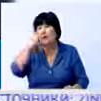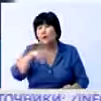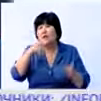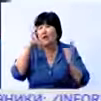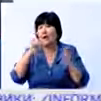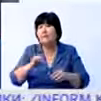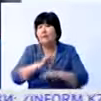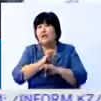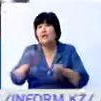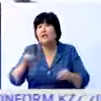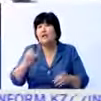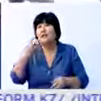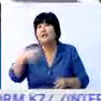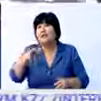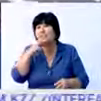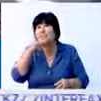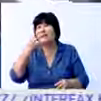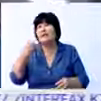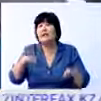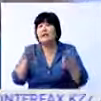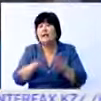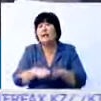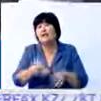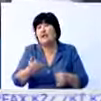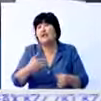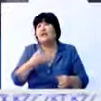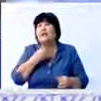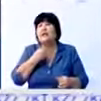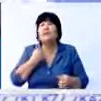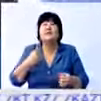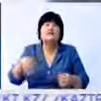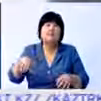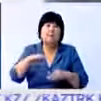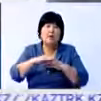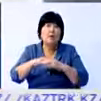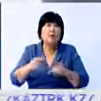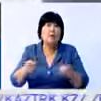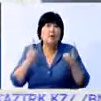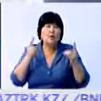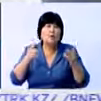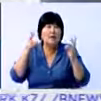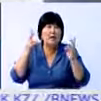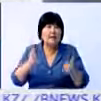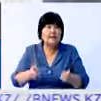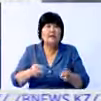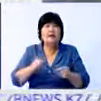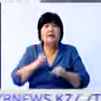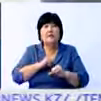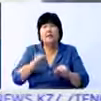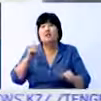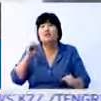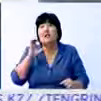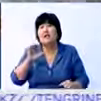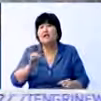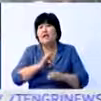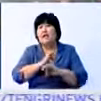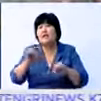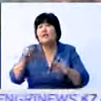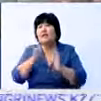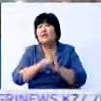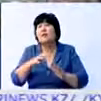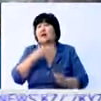на ЧАЭС и 30 лет с момента закрытия Семипалатинского ядерного полигона. Крупнейшая техногенная катастрофа на ЧАЭС и ядерные испытания в